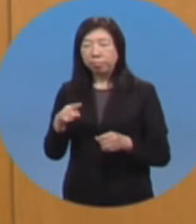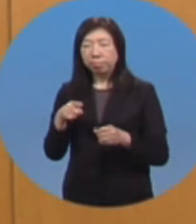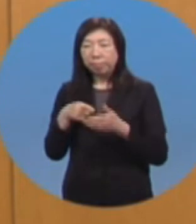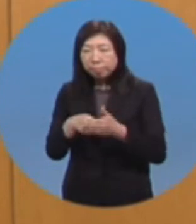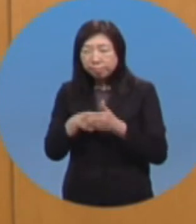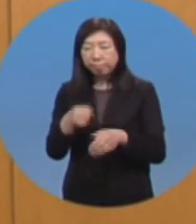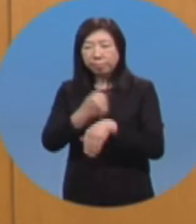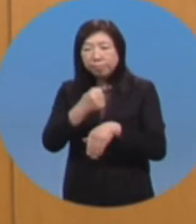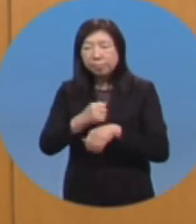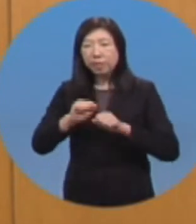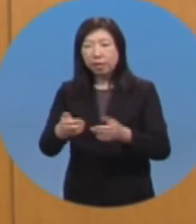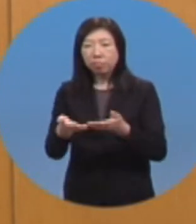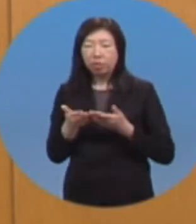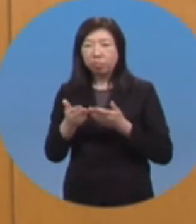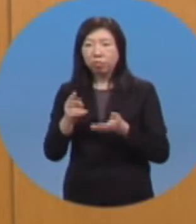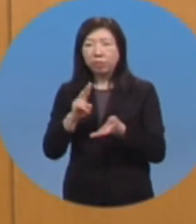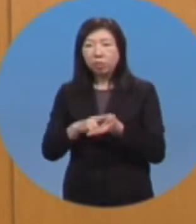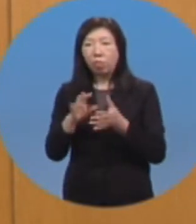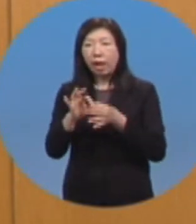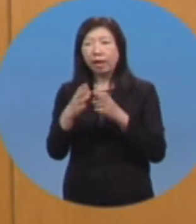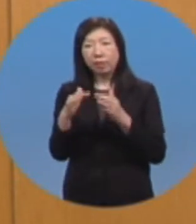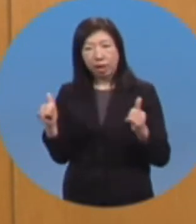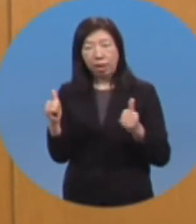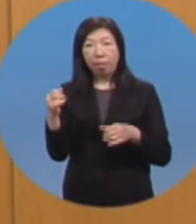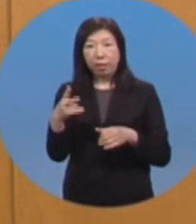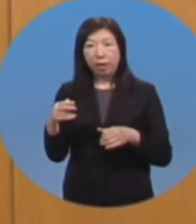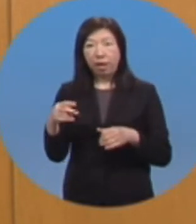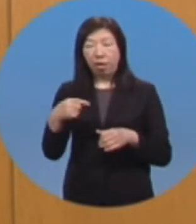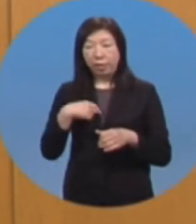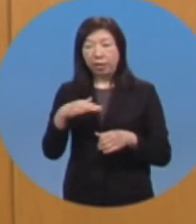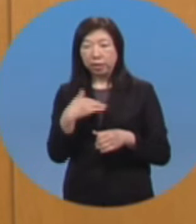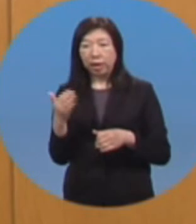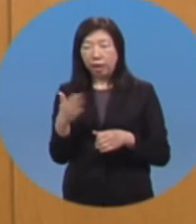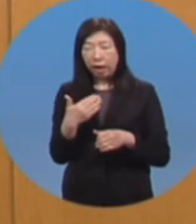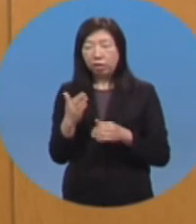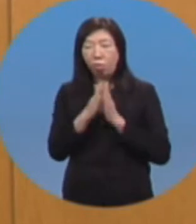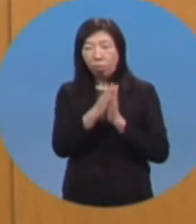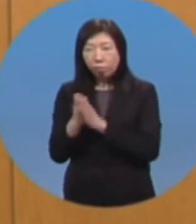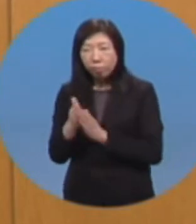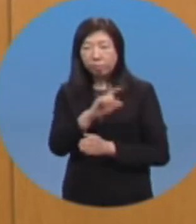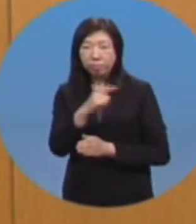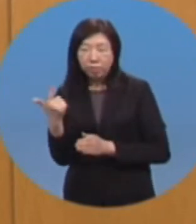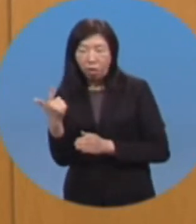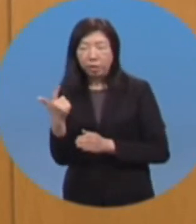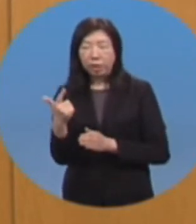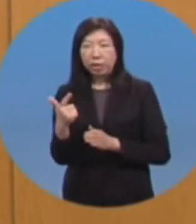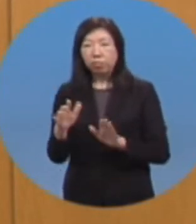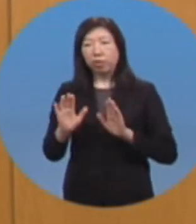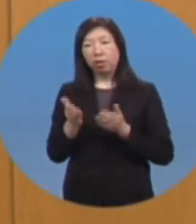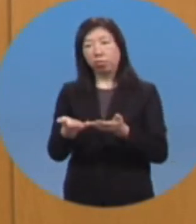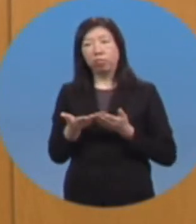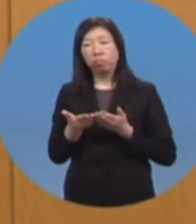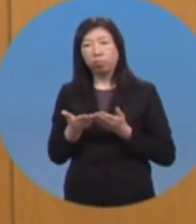いただいている医療従事者の皆様、そして私たち千葉県からのさまざまな要請にお答えをい